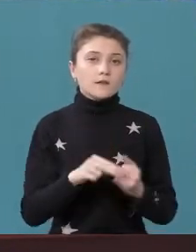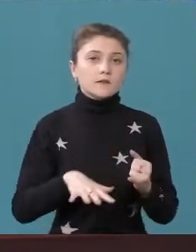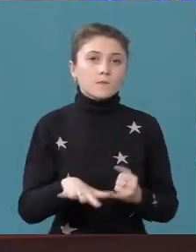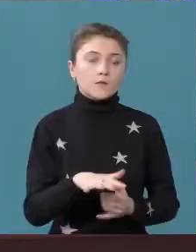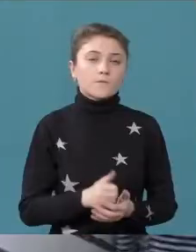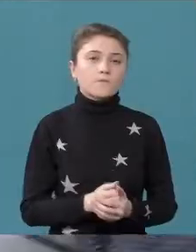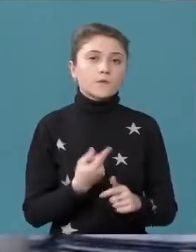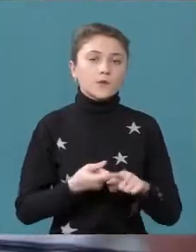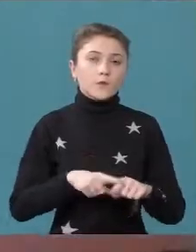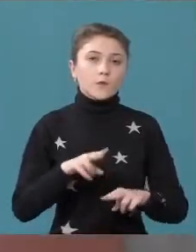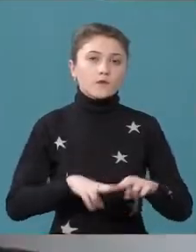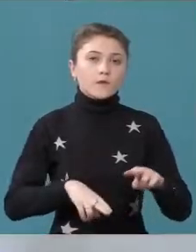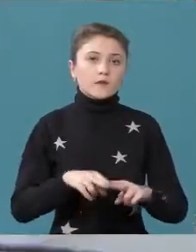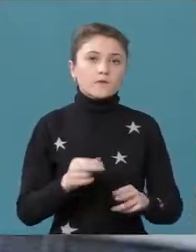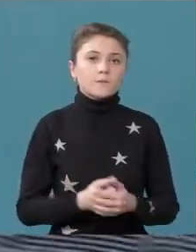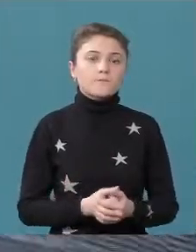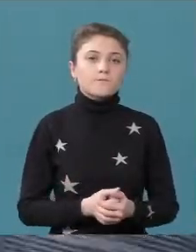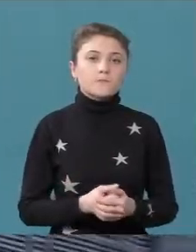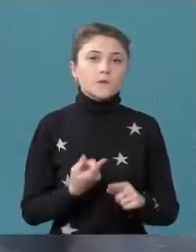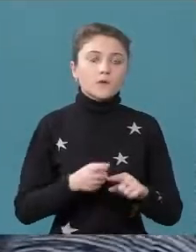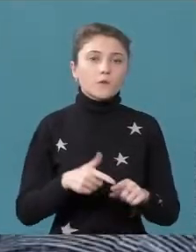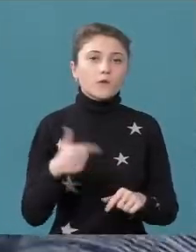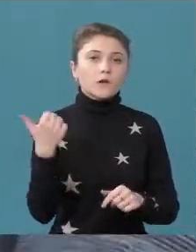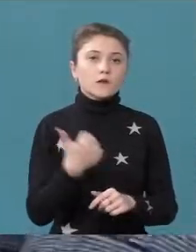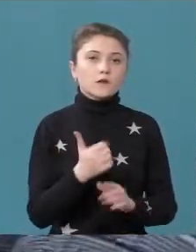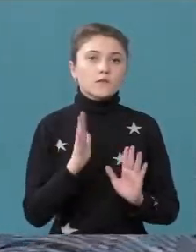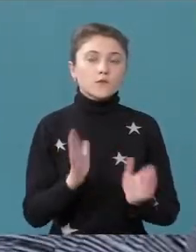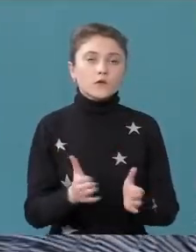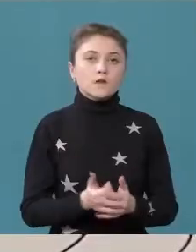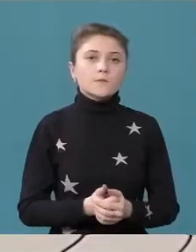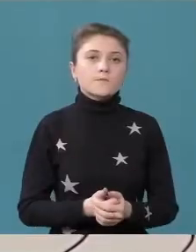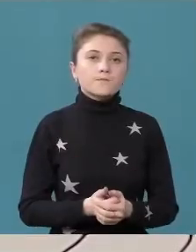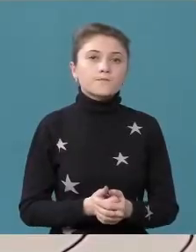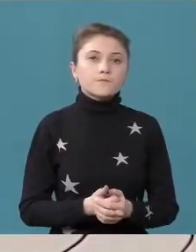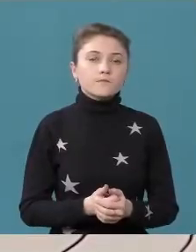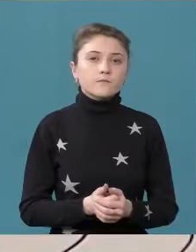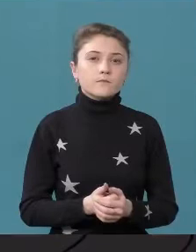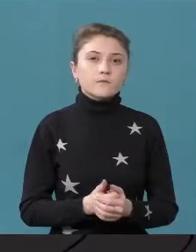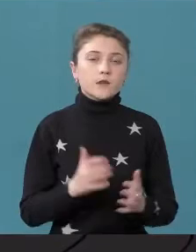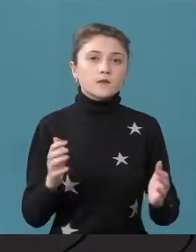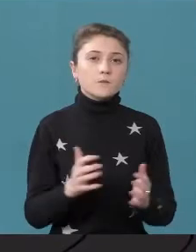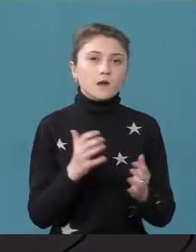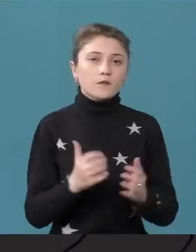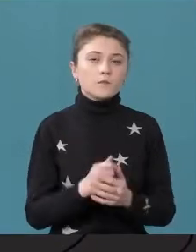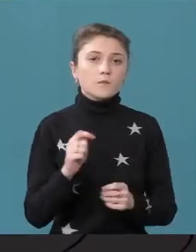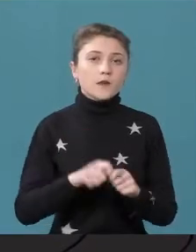даного будівництва. Що на цьому тижні буде розпорядження голови обласної державної адміністрації про перевірку